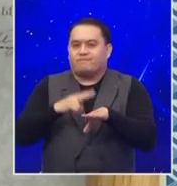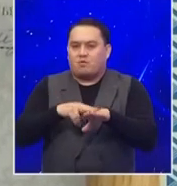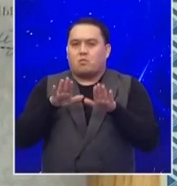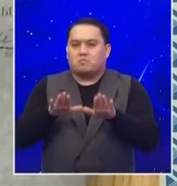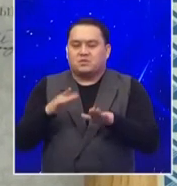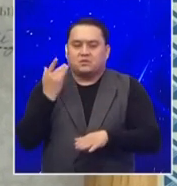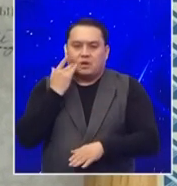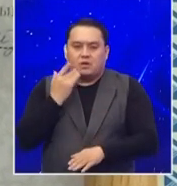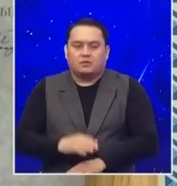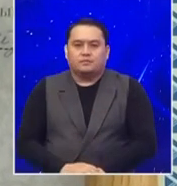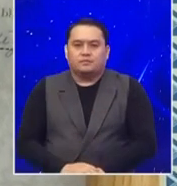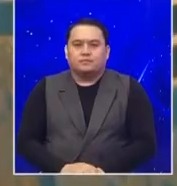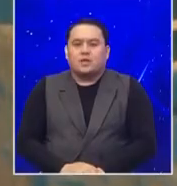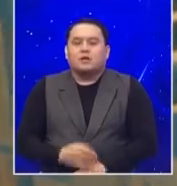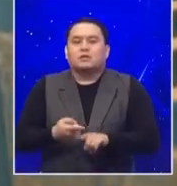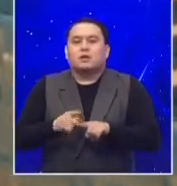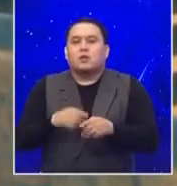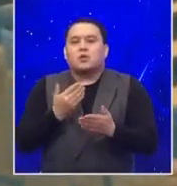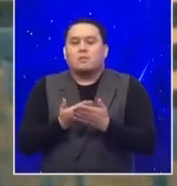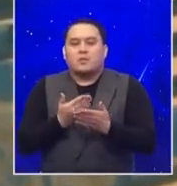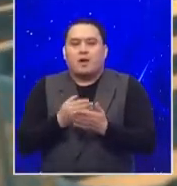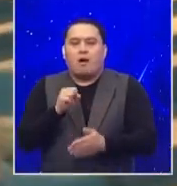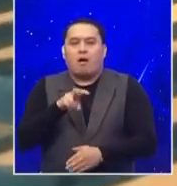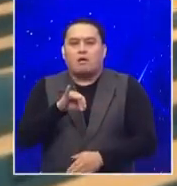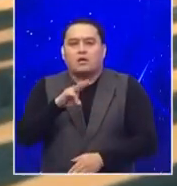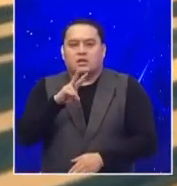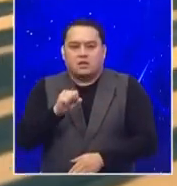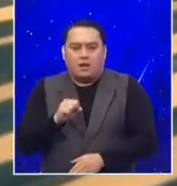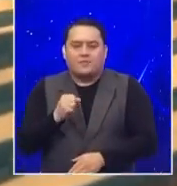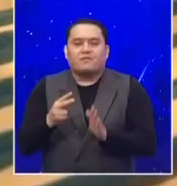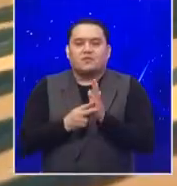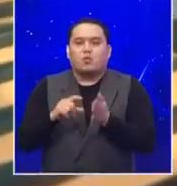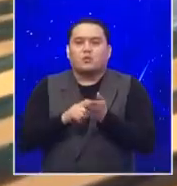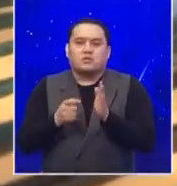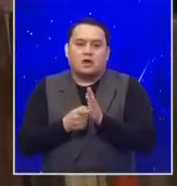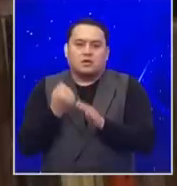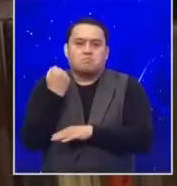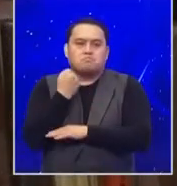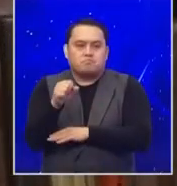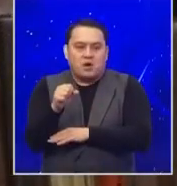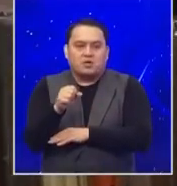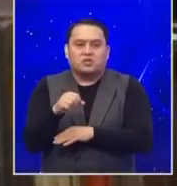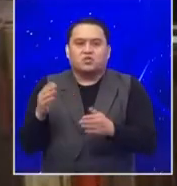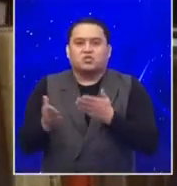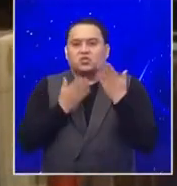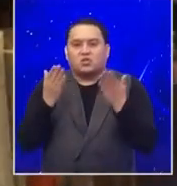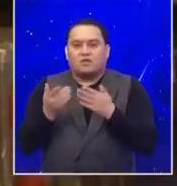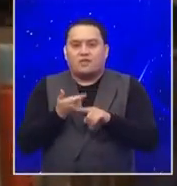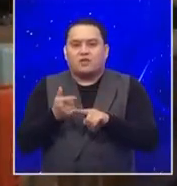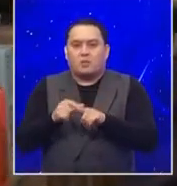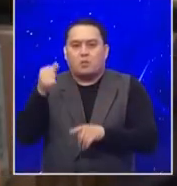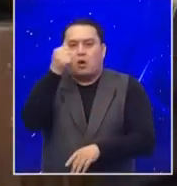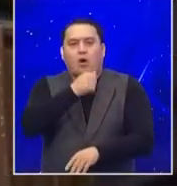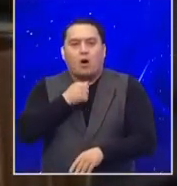имя выдающегося поэта. Так, например, Алина Нургазе, ученица 8 класса, победительница чтений в этом учебном